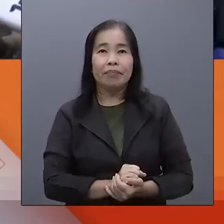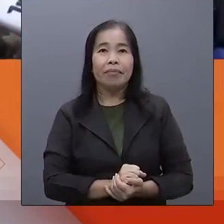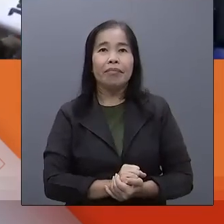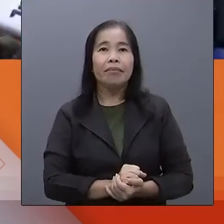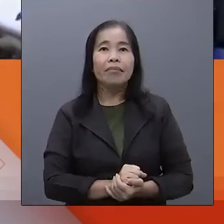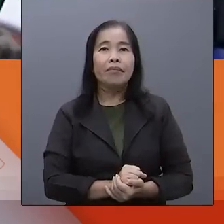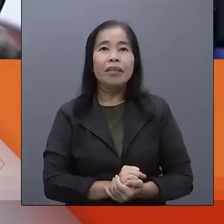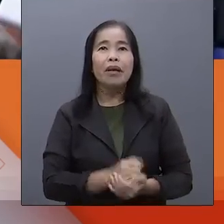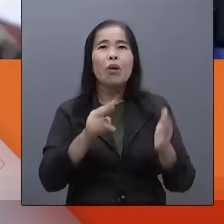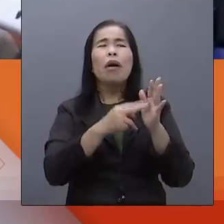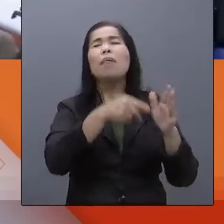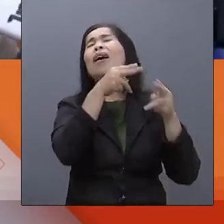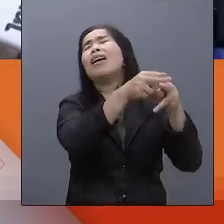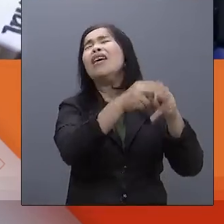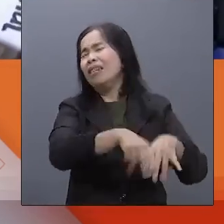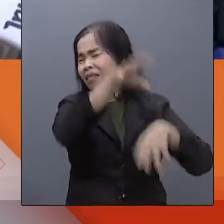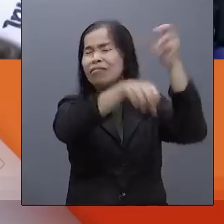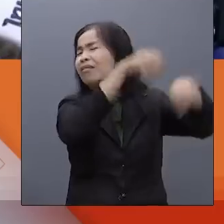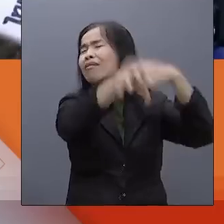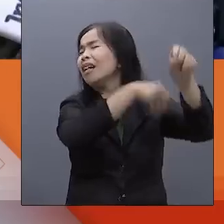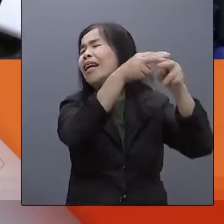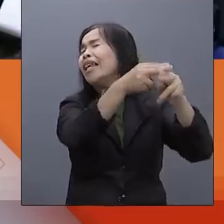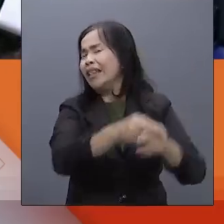เอ่อไปรวบรวมกันให้ได้นะครับ